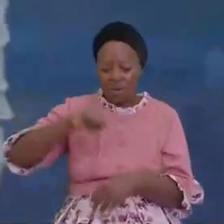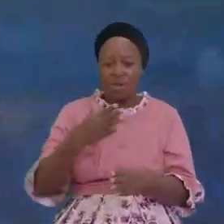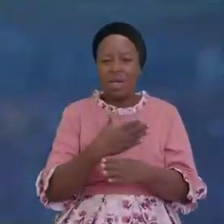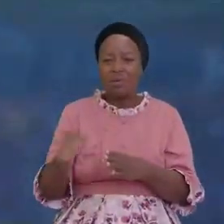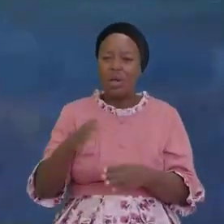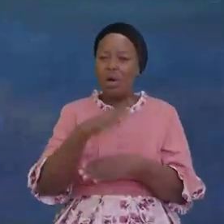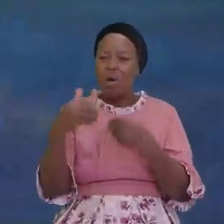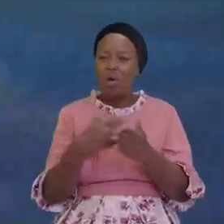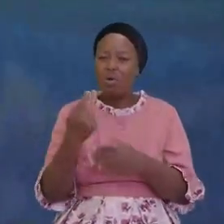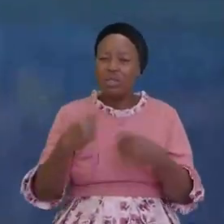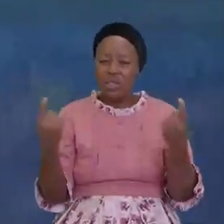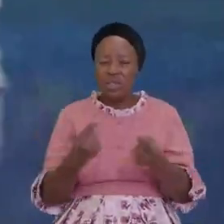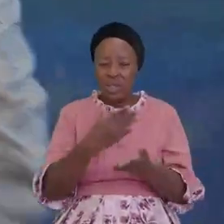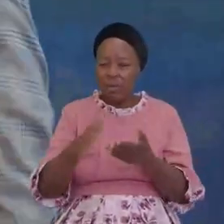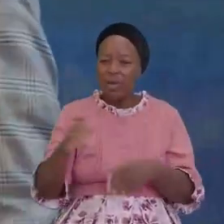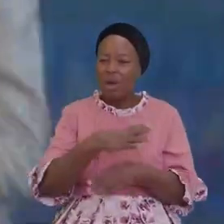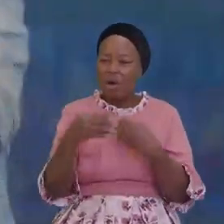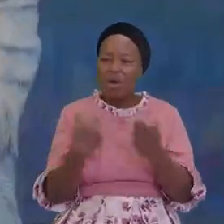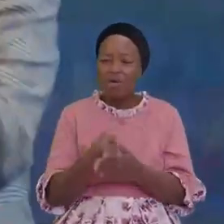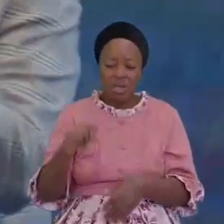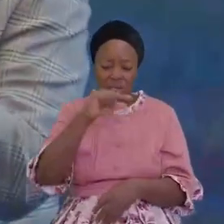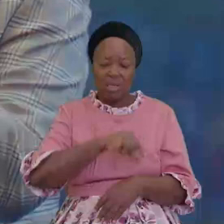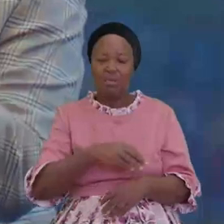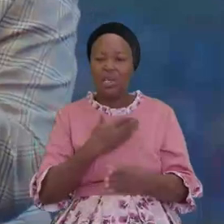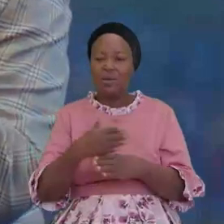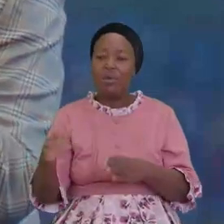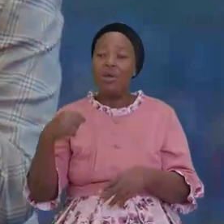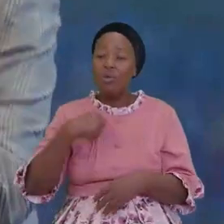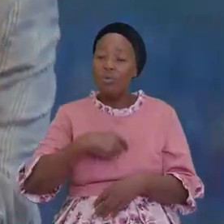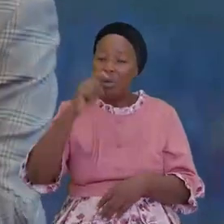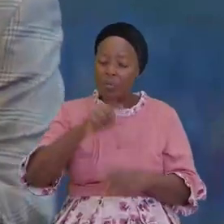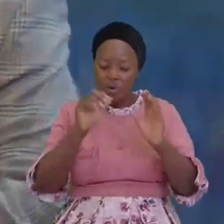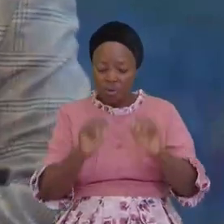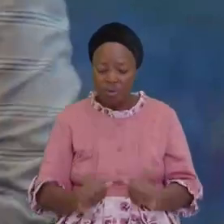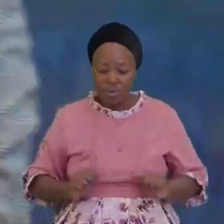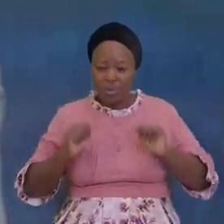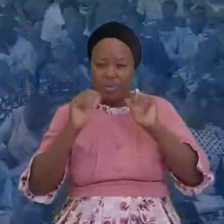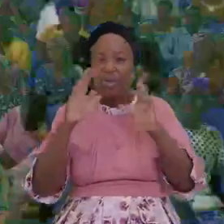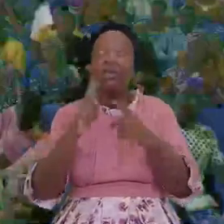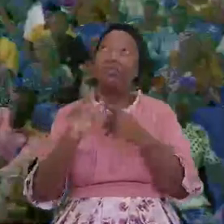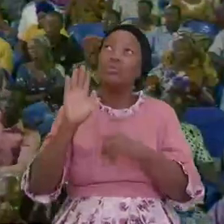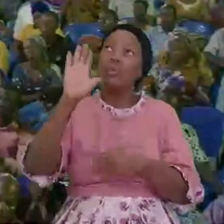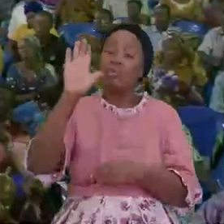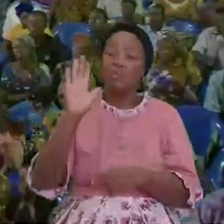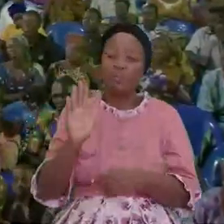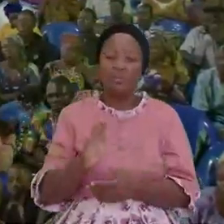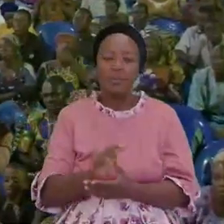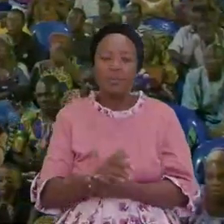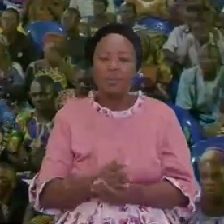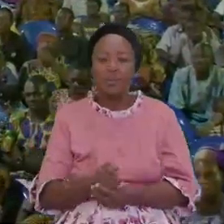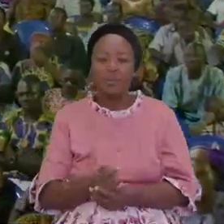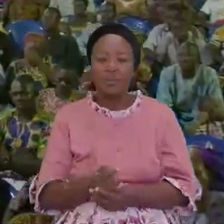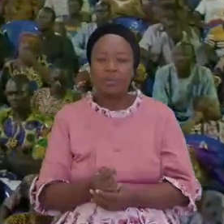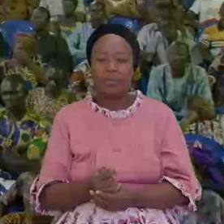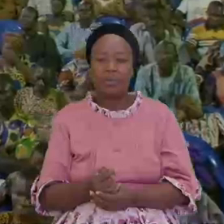confiance et c'est lui qui peut ôter toutes choses, tous les péchés, toutes les condamnations. Nous devons